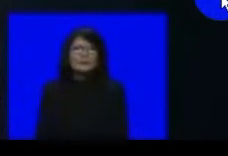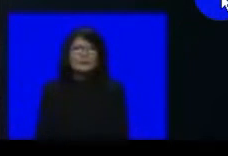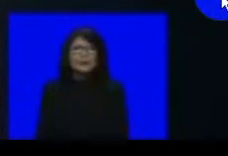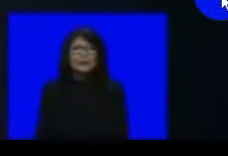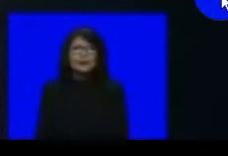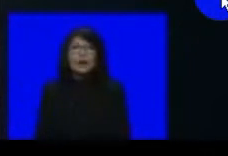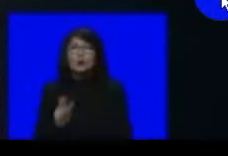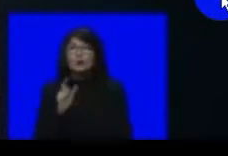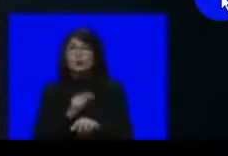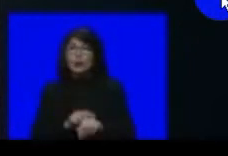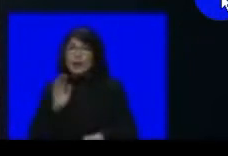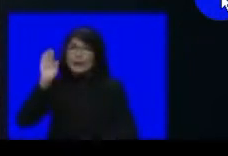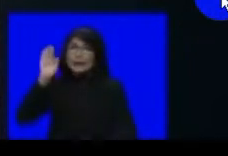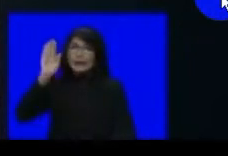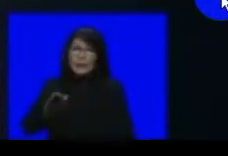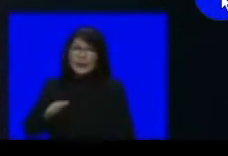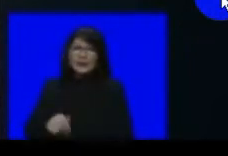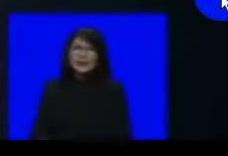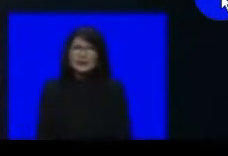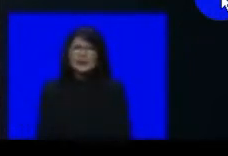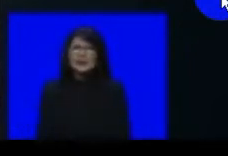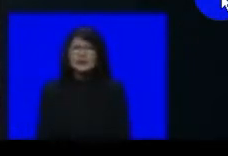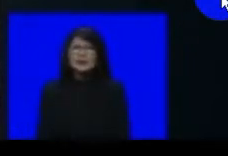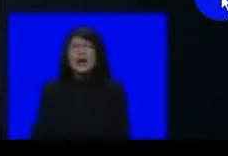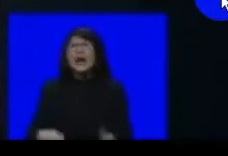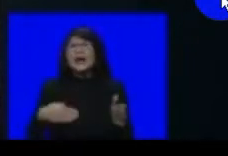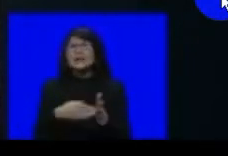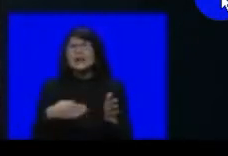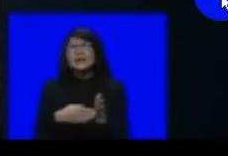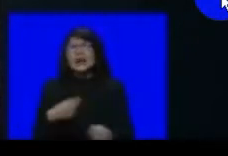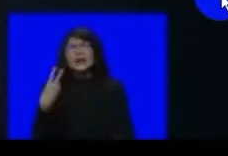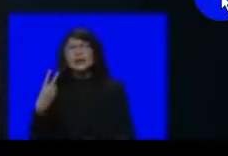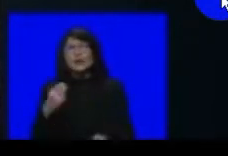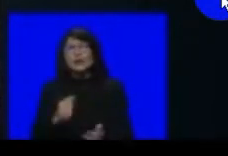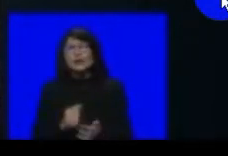Sehingga ke depan tentu tantangan yang kedua itu tantangan